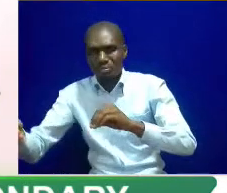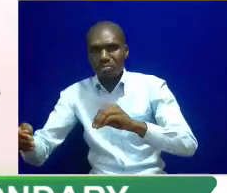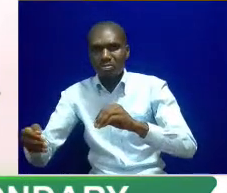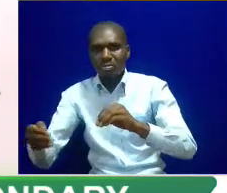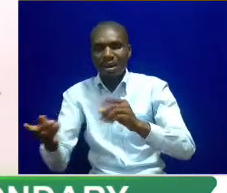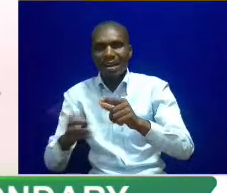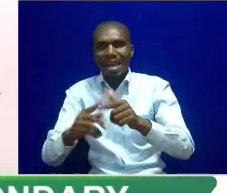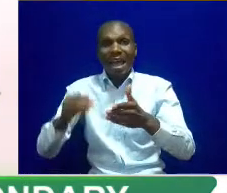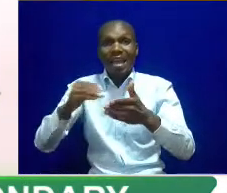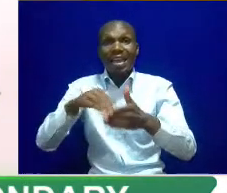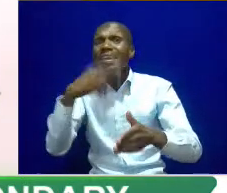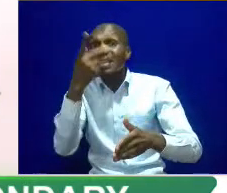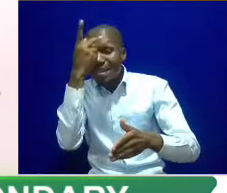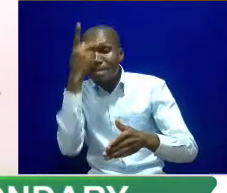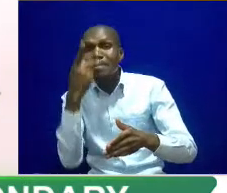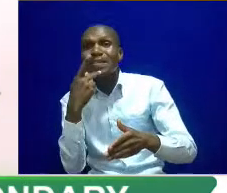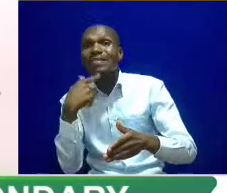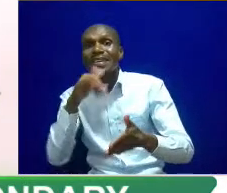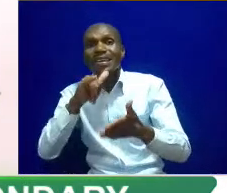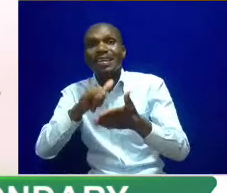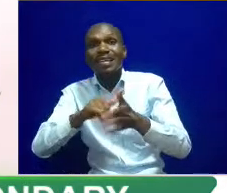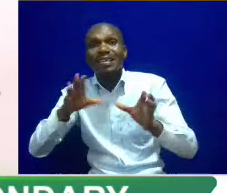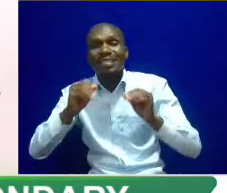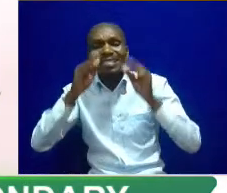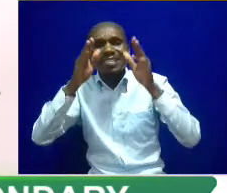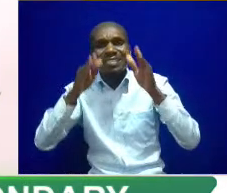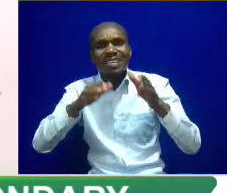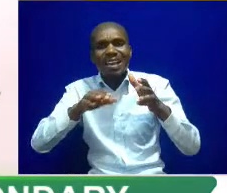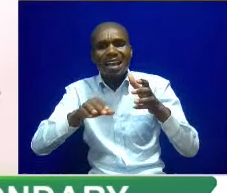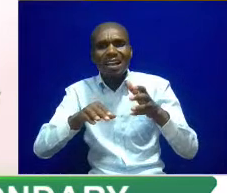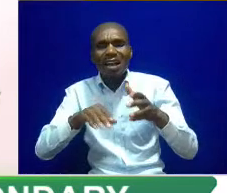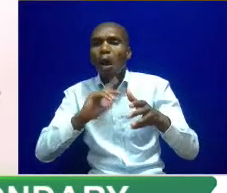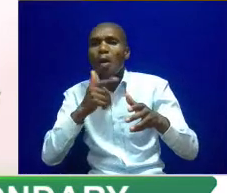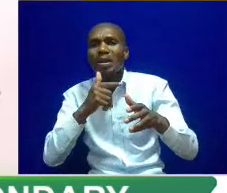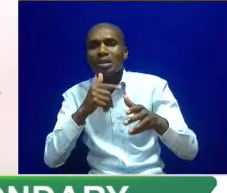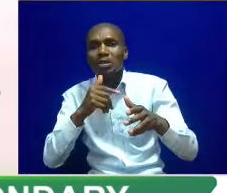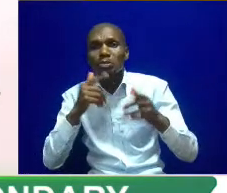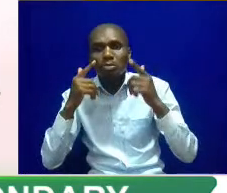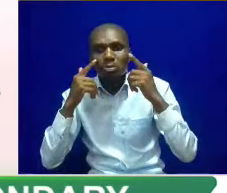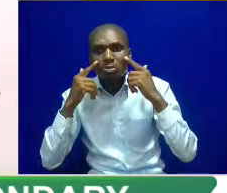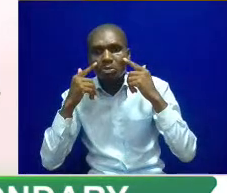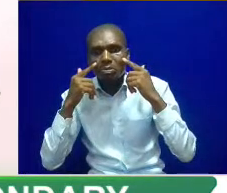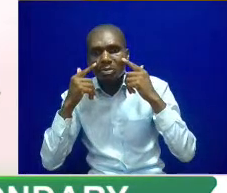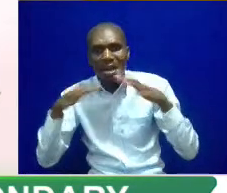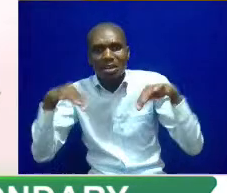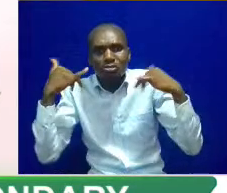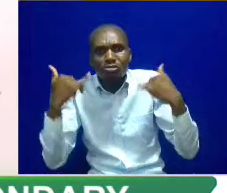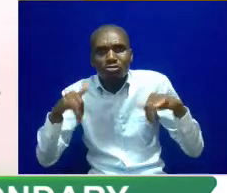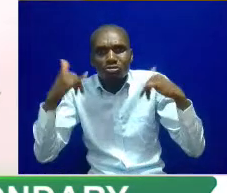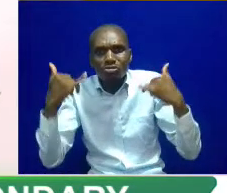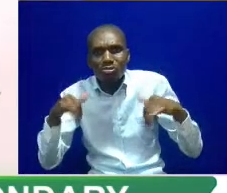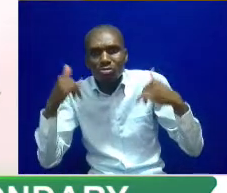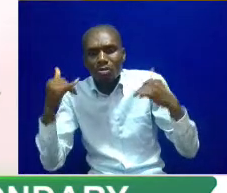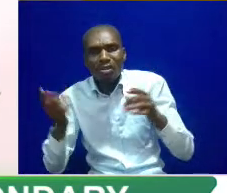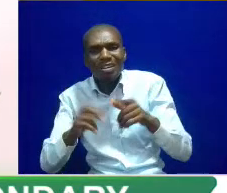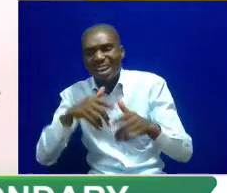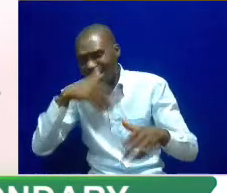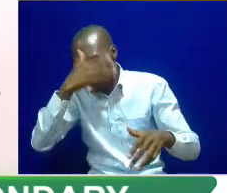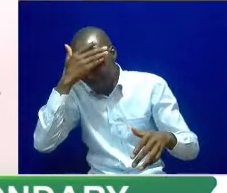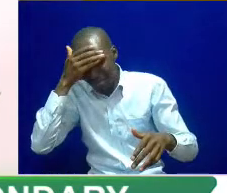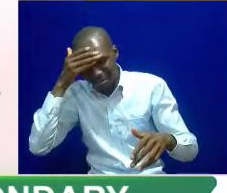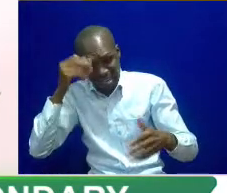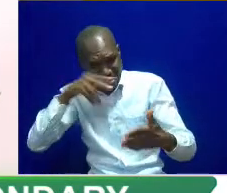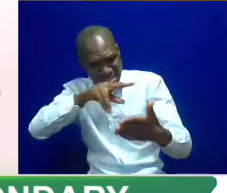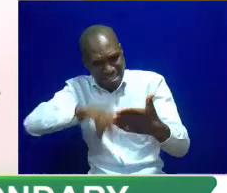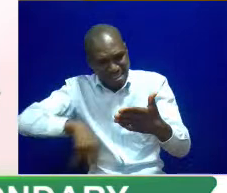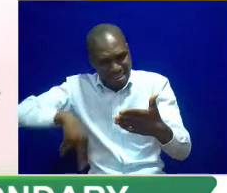rona boni ga bwo mentre go tebunu mwali mu yu ni ga ateberere na nake kuligira lya mangana ye chigo sorry ase bira mangana ye chisemi ase